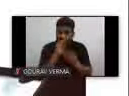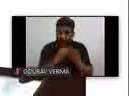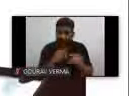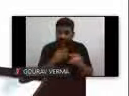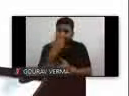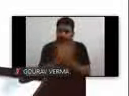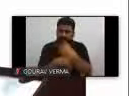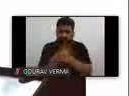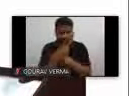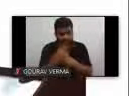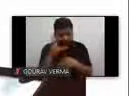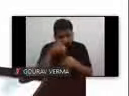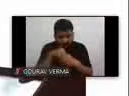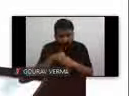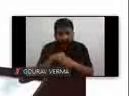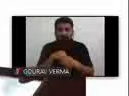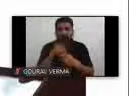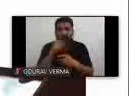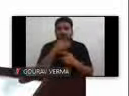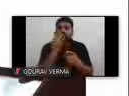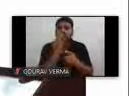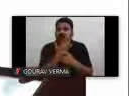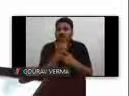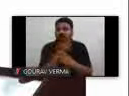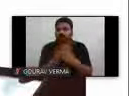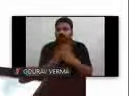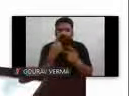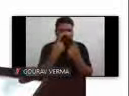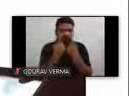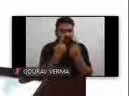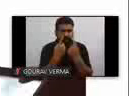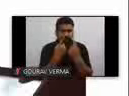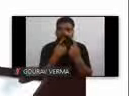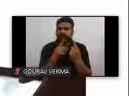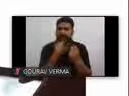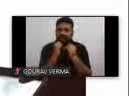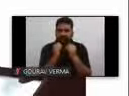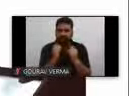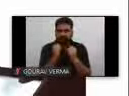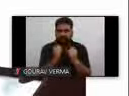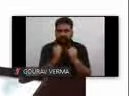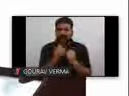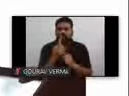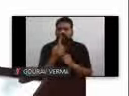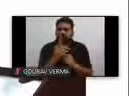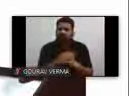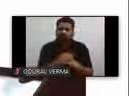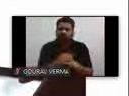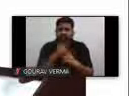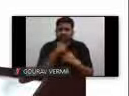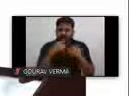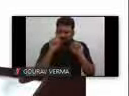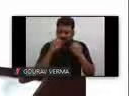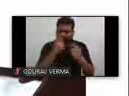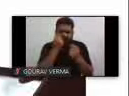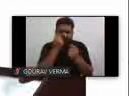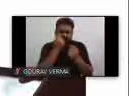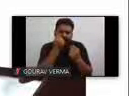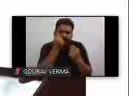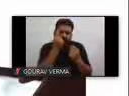डिसेबिलिटीज है, इस इनमें कलर विजन चेक करना अगेन इज वेरी डिफिकल्ट. बट इट इज ऑलवेज वी कैन ईजिली अंडरस्टैंड